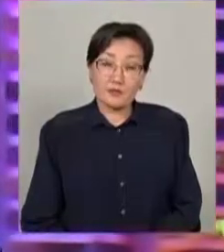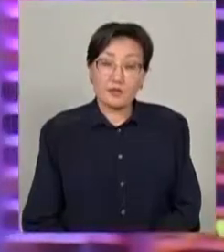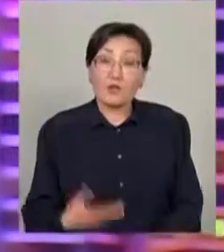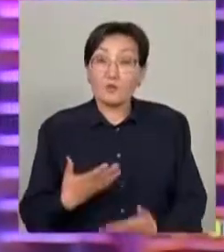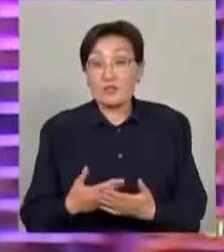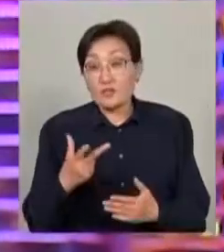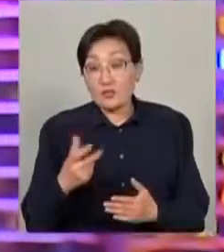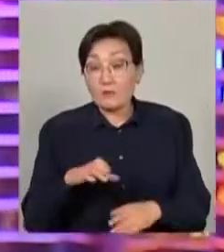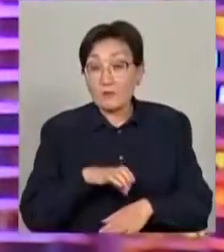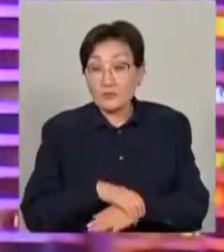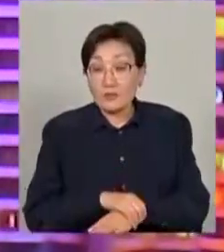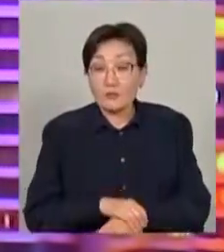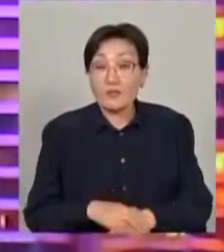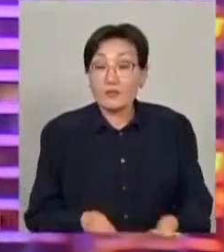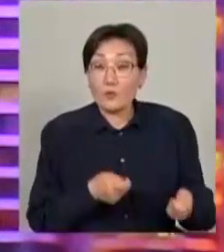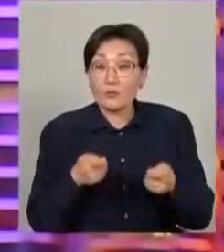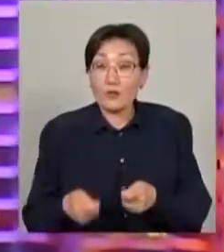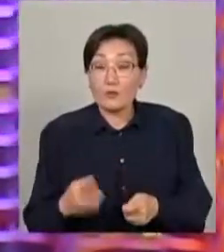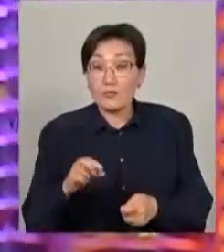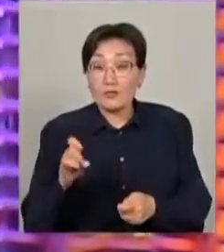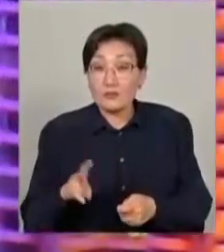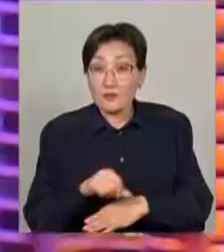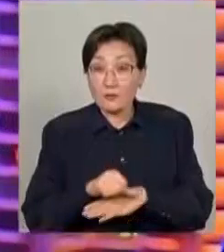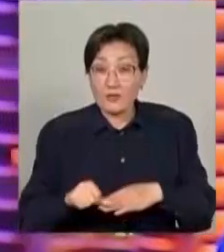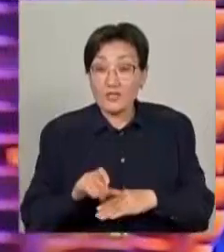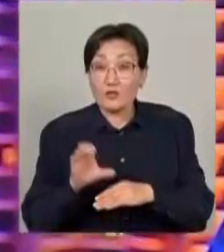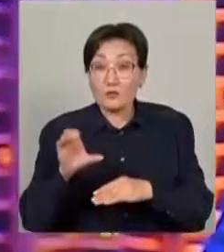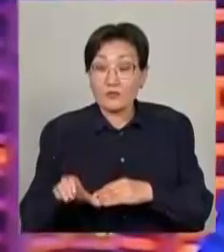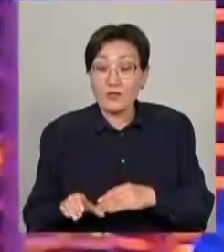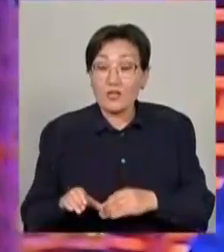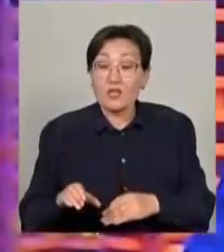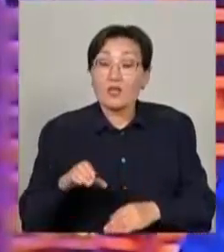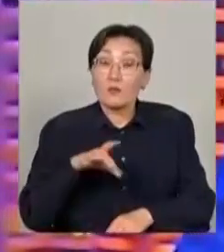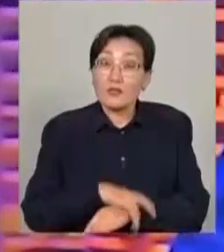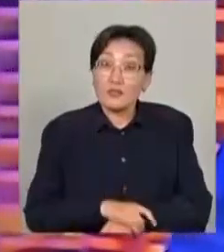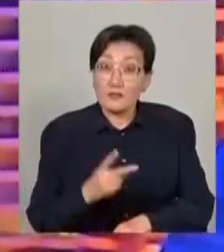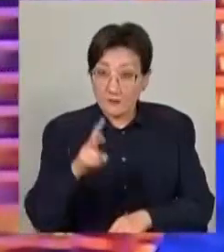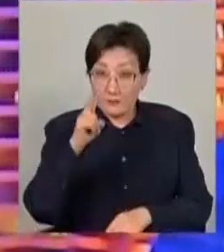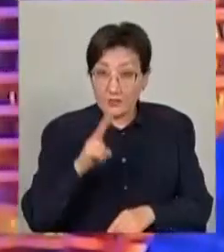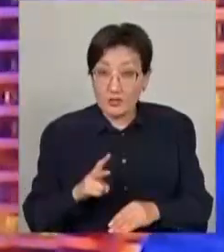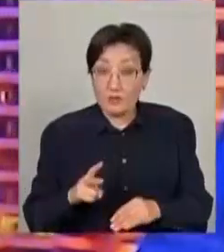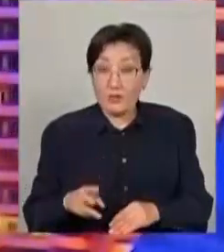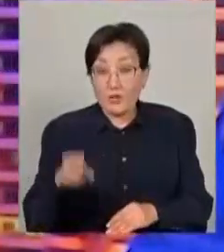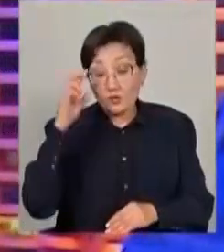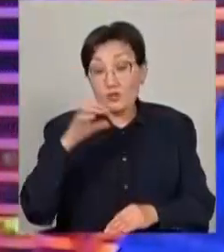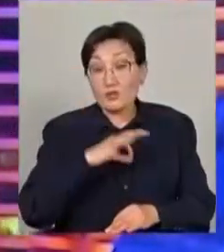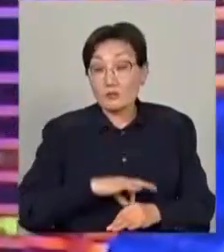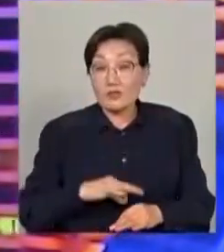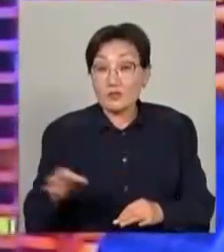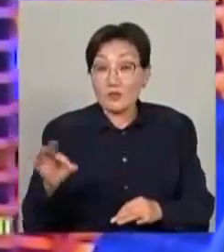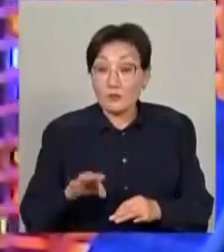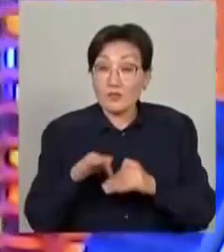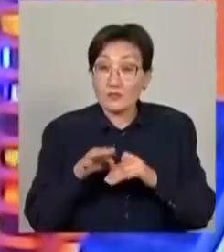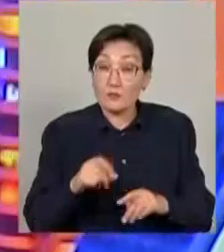Почти 300 фактов вывоза топлива из Казахстана пресекли за последние два месяца. Об этом сообщили в Комитете госдоходов. С момента